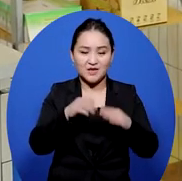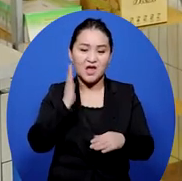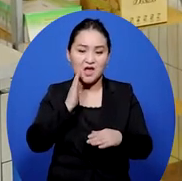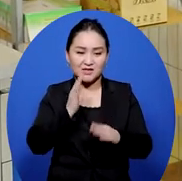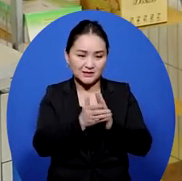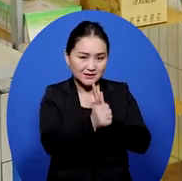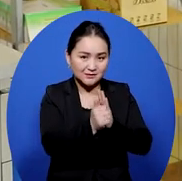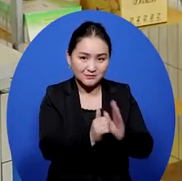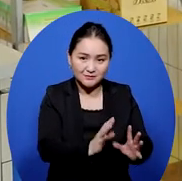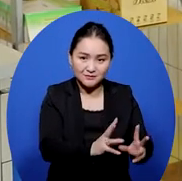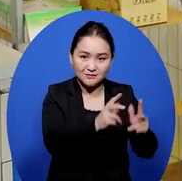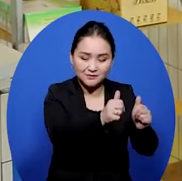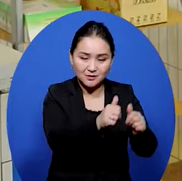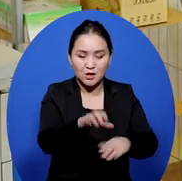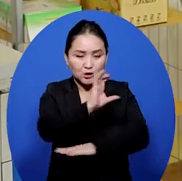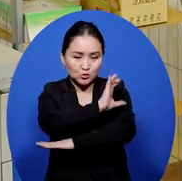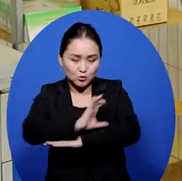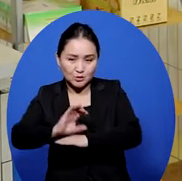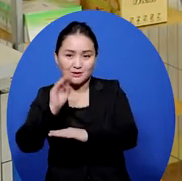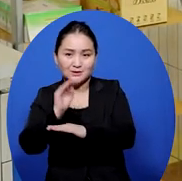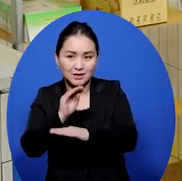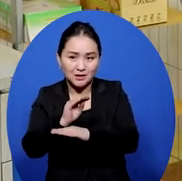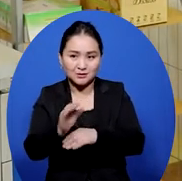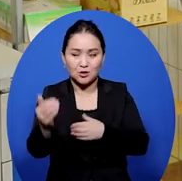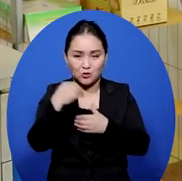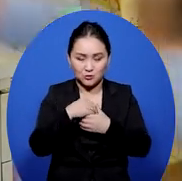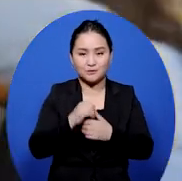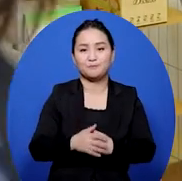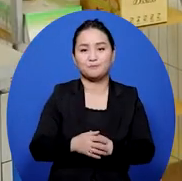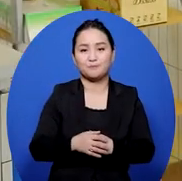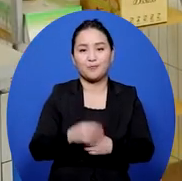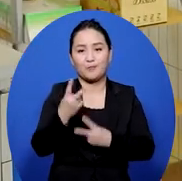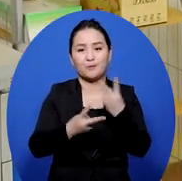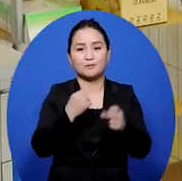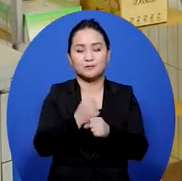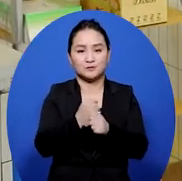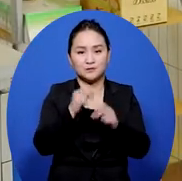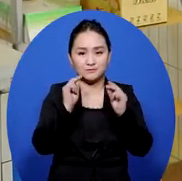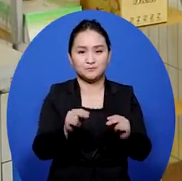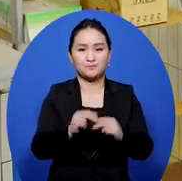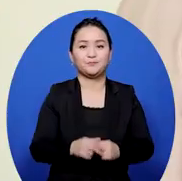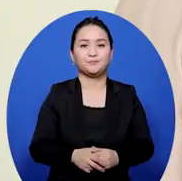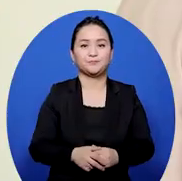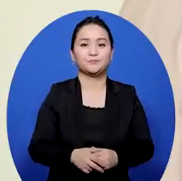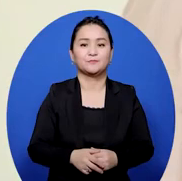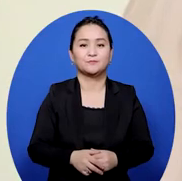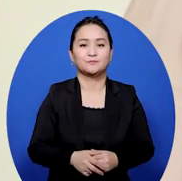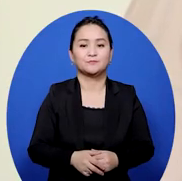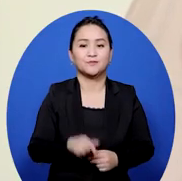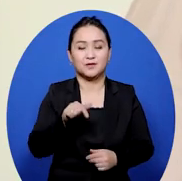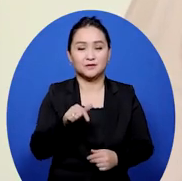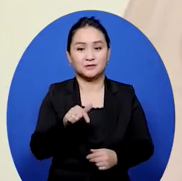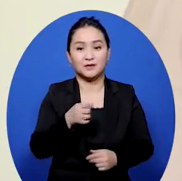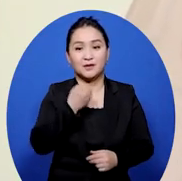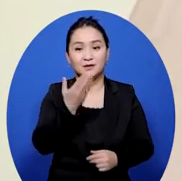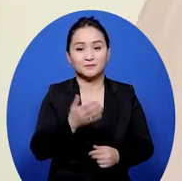чадахчлуулах, сургалт сурчлагаа хамрагдуулах тийм үйл ажиллагаа явагддаг клуб байгаамаа. Тэгээд энэ дашмт